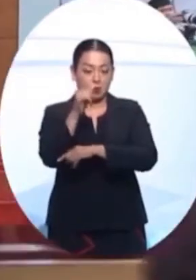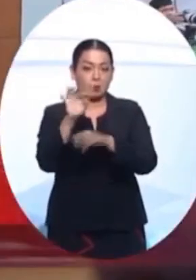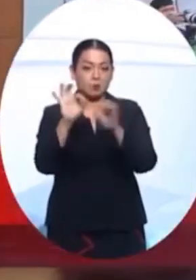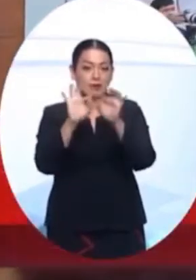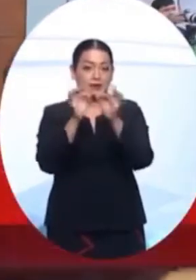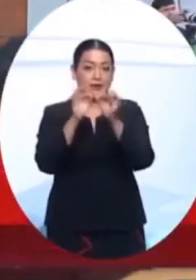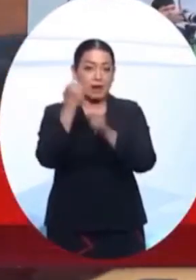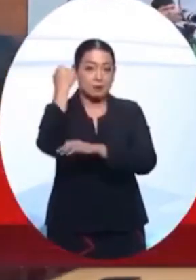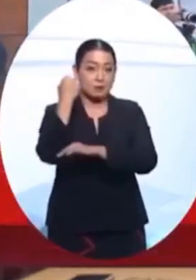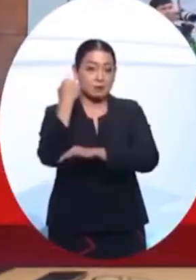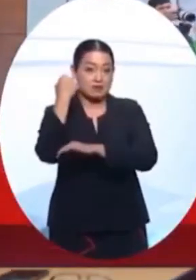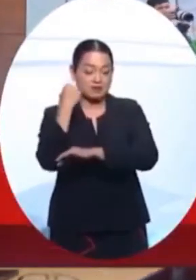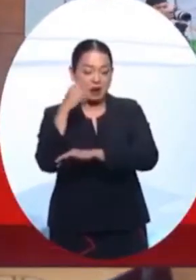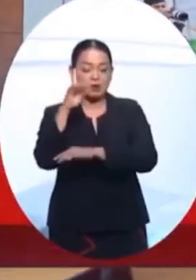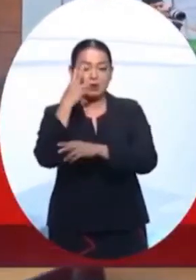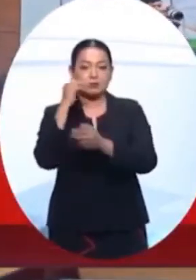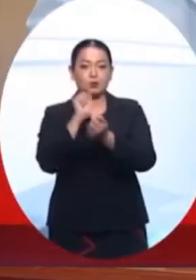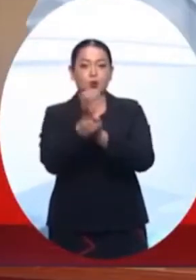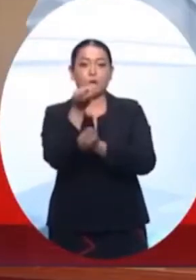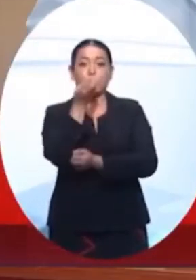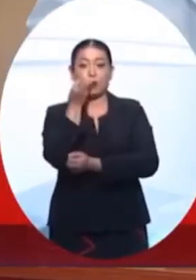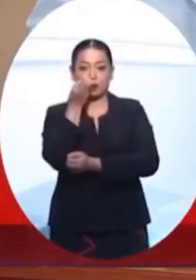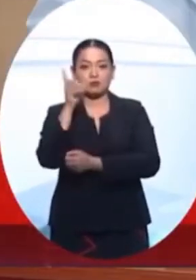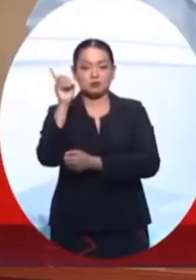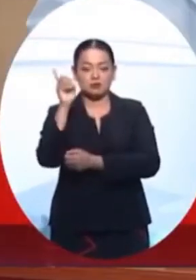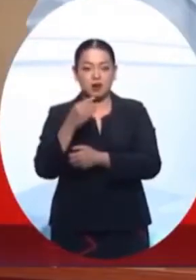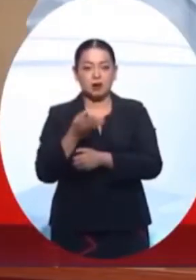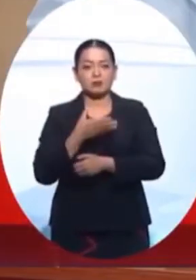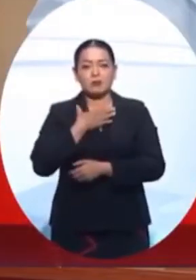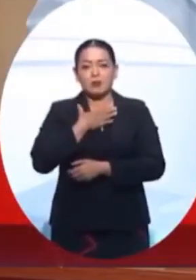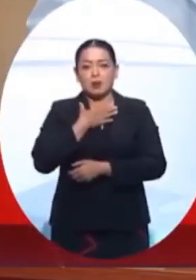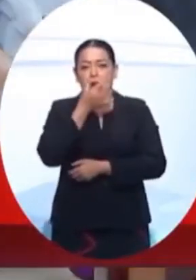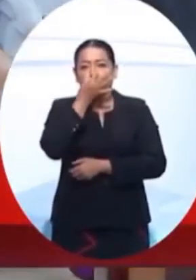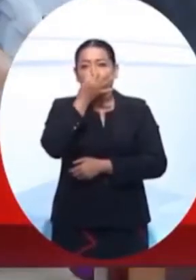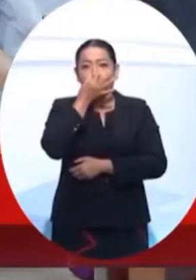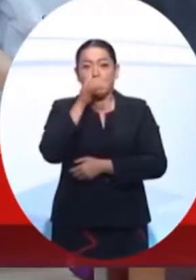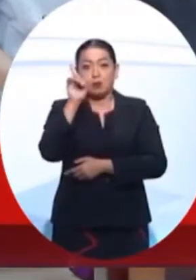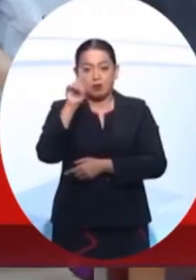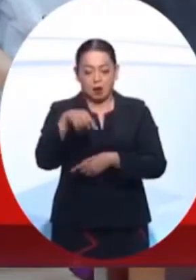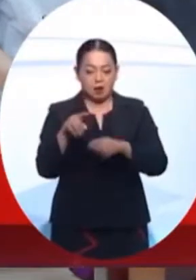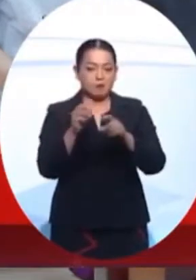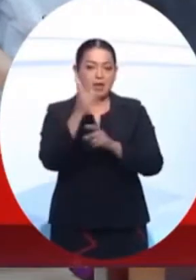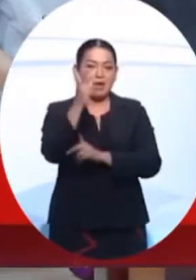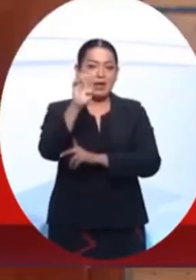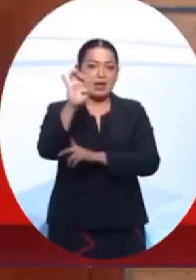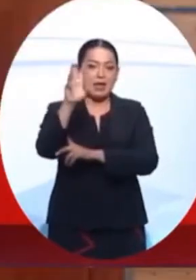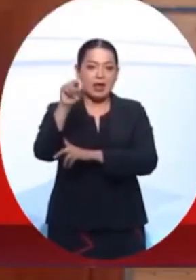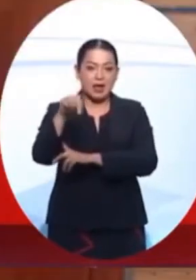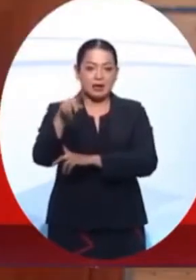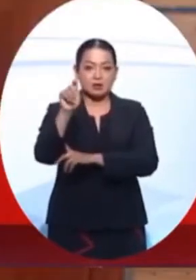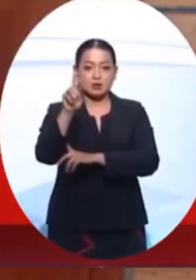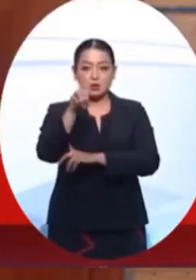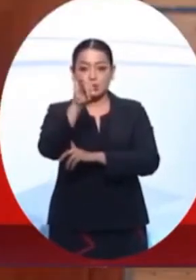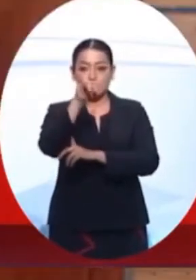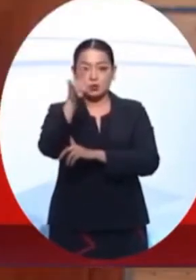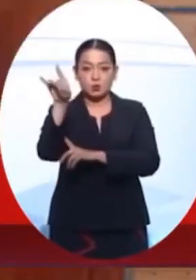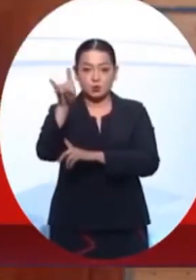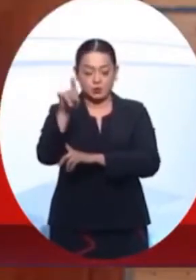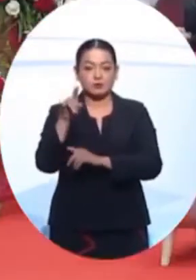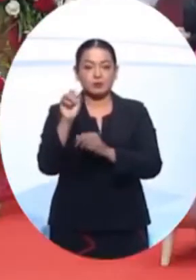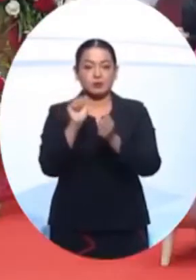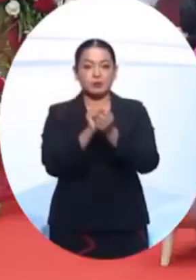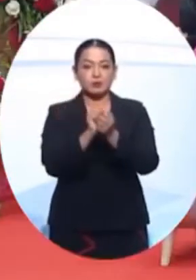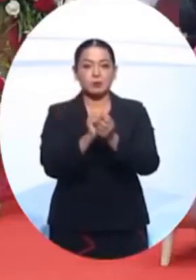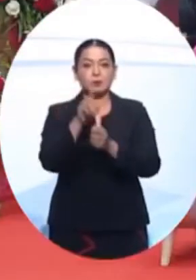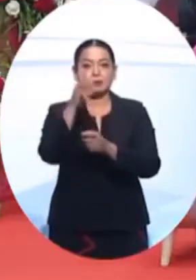Sau hơn 10 năm nghiên cứu và ứng dụng các bài thuốc y học cổ truyền Việt Nam, công ty cổ phần dược phẩm BQA đã bào chế thành công sản phẩm